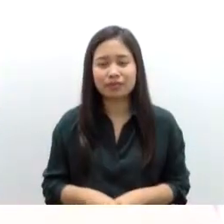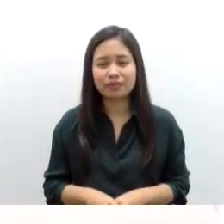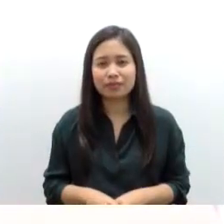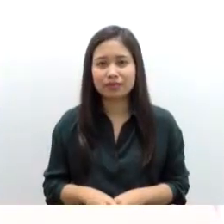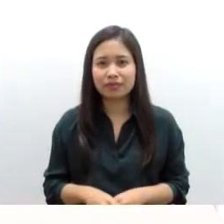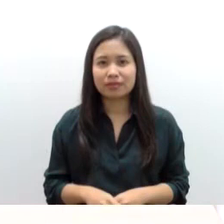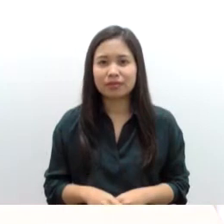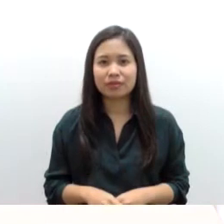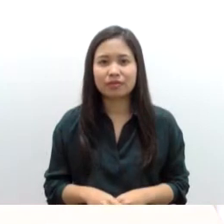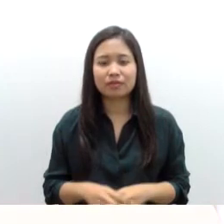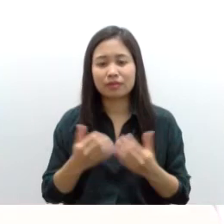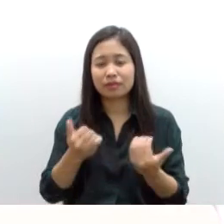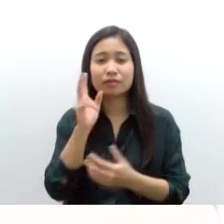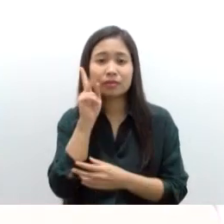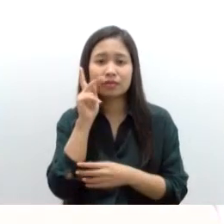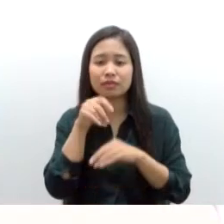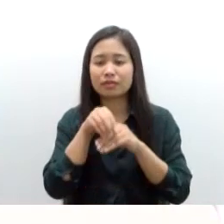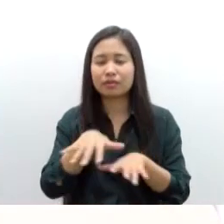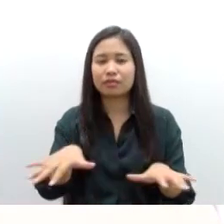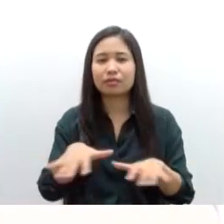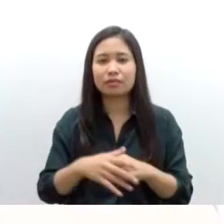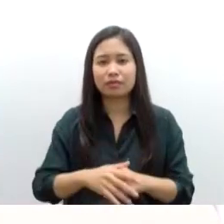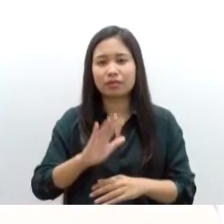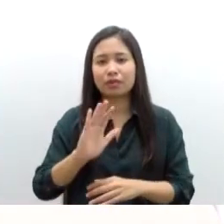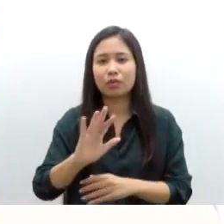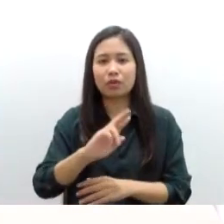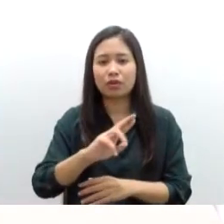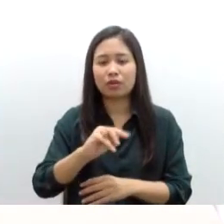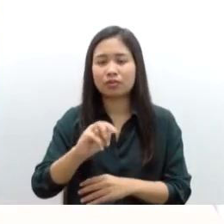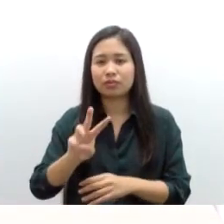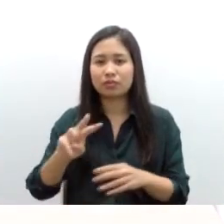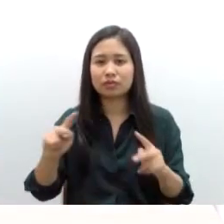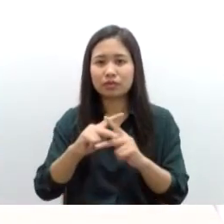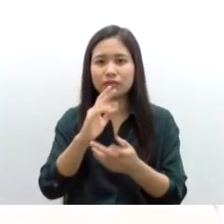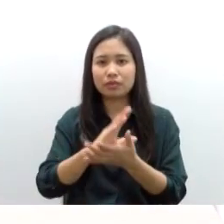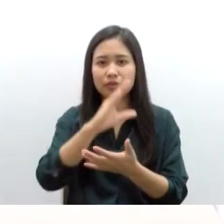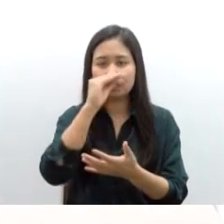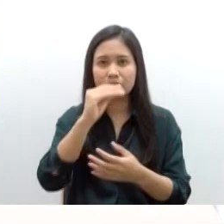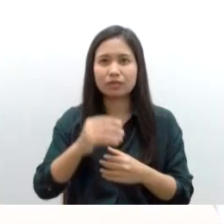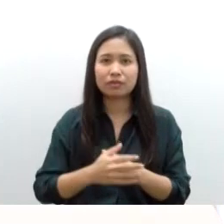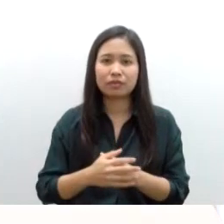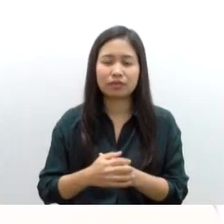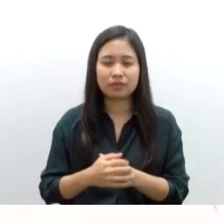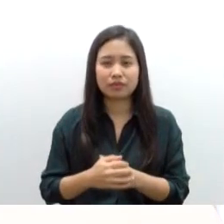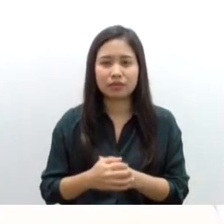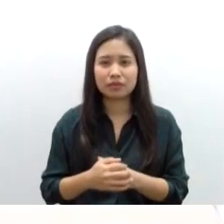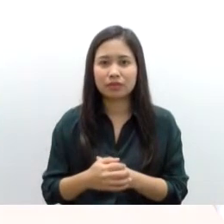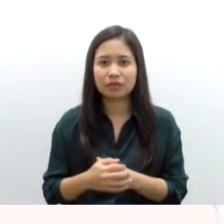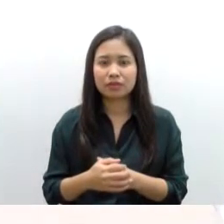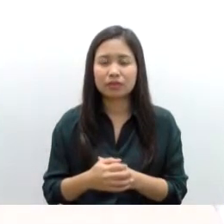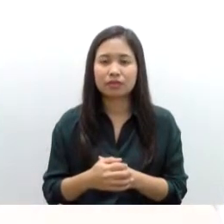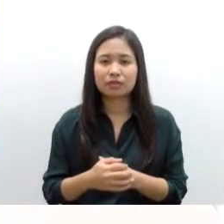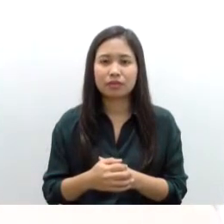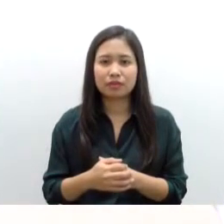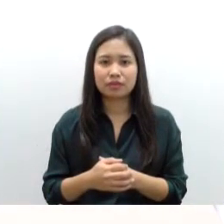ากาศของการแถลงข่าวนะครับวันคิกออฟนะครับ18พฤษภาคมที่ผ่านมากับการทดลองการ